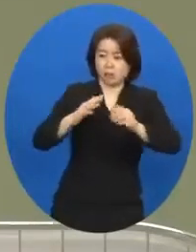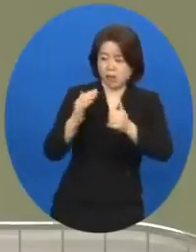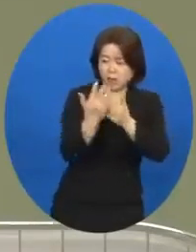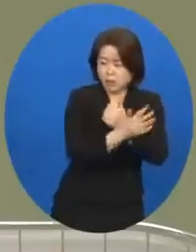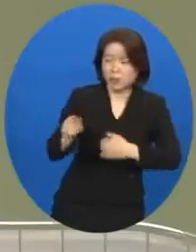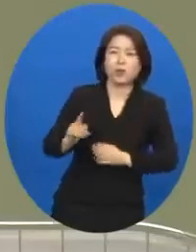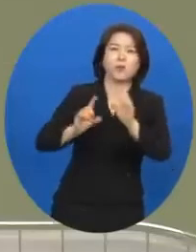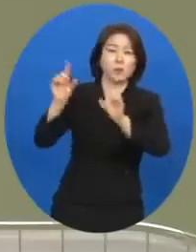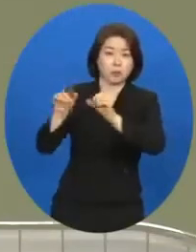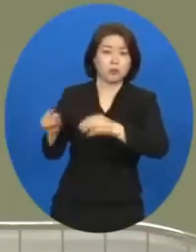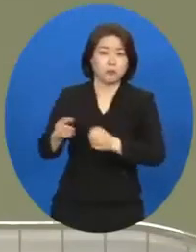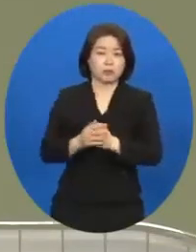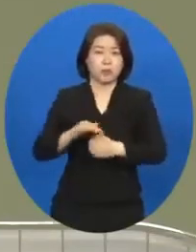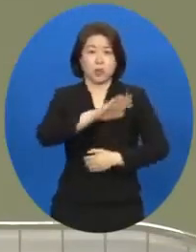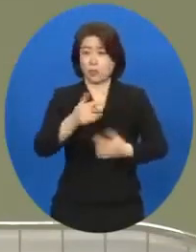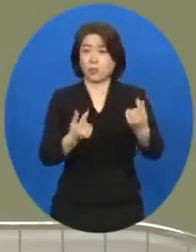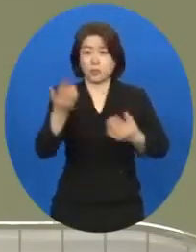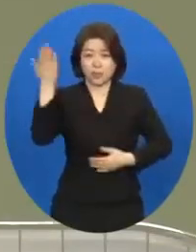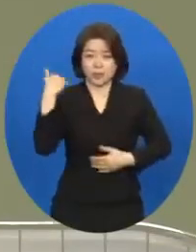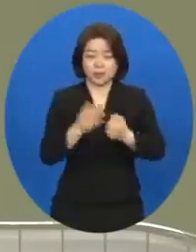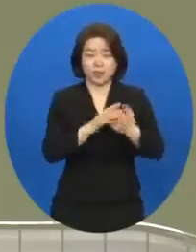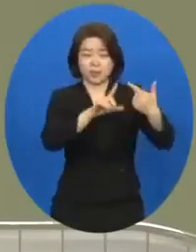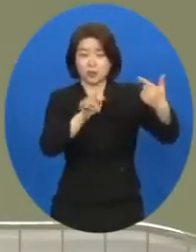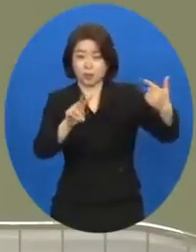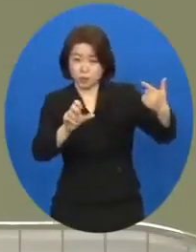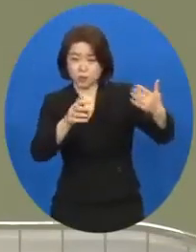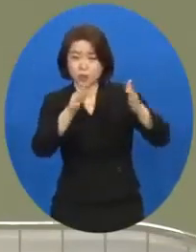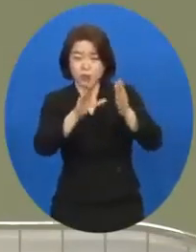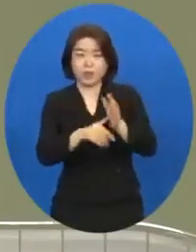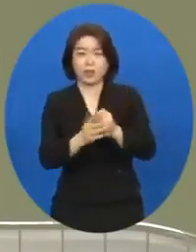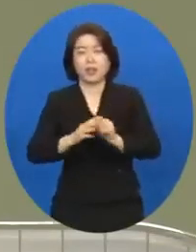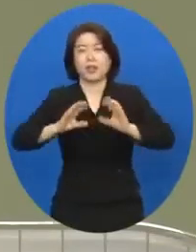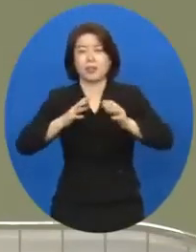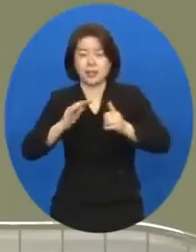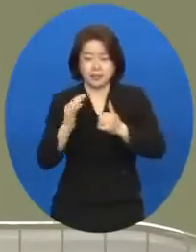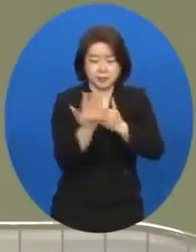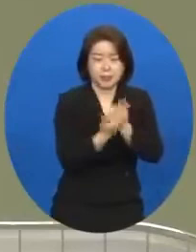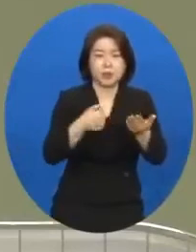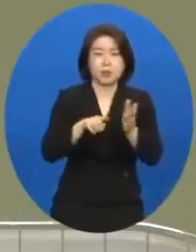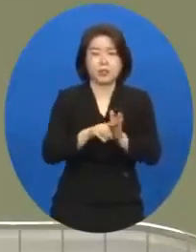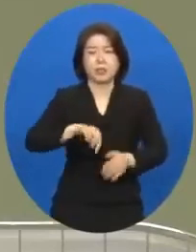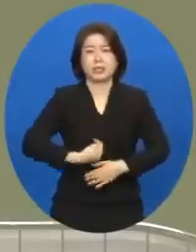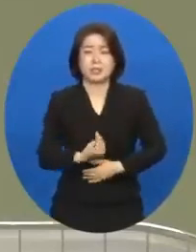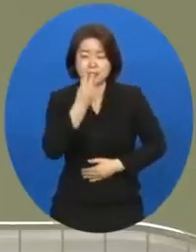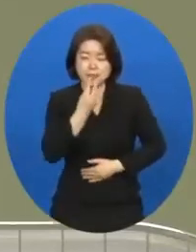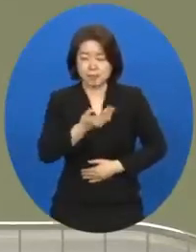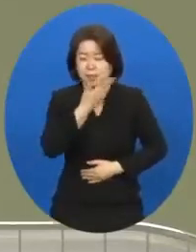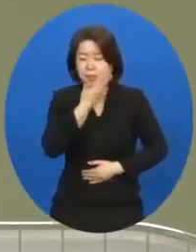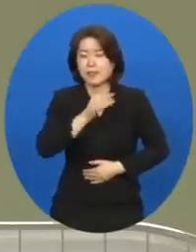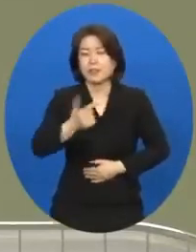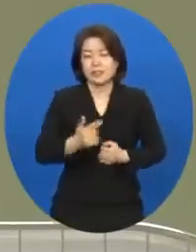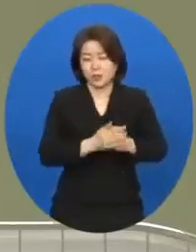우리도 그랬잖아요. 6.25 전쟁 때 나라를 지키려고 자기 생명을 아낌없이 바친